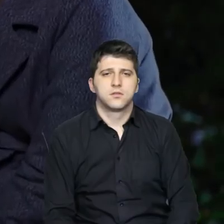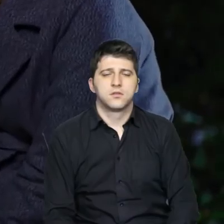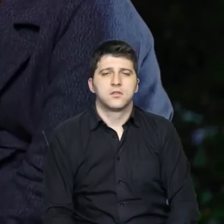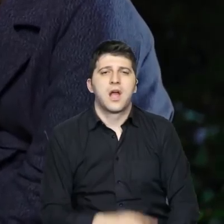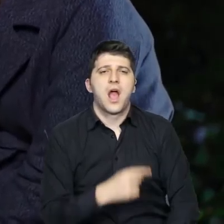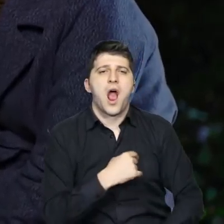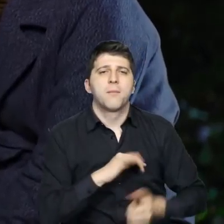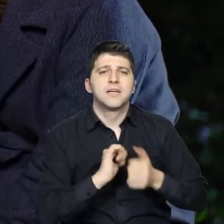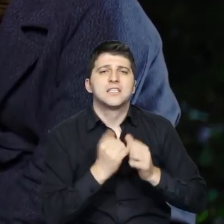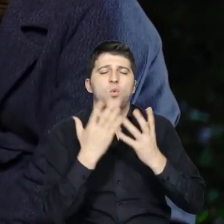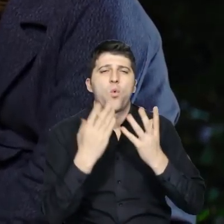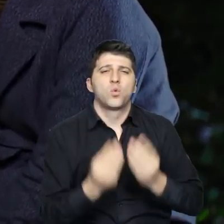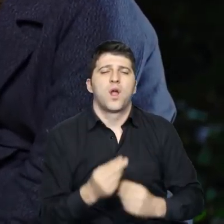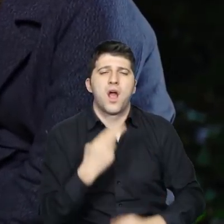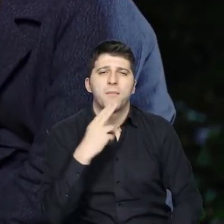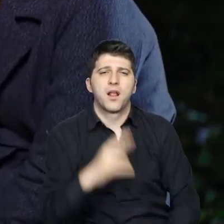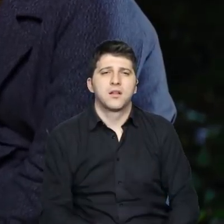Kalp krizi geçirdi abla.